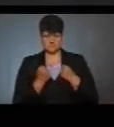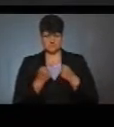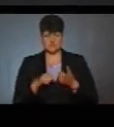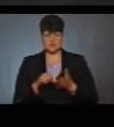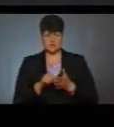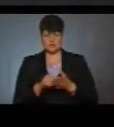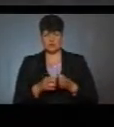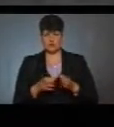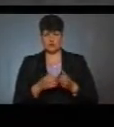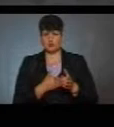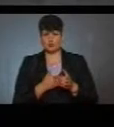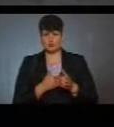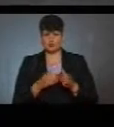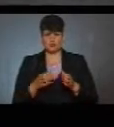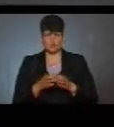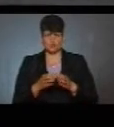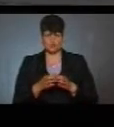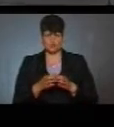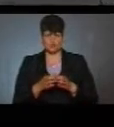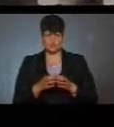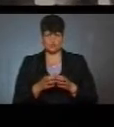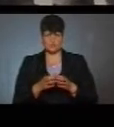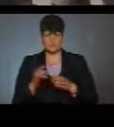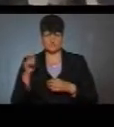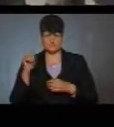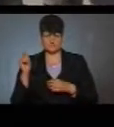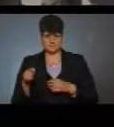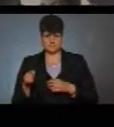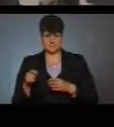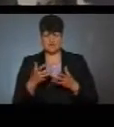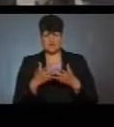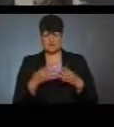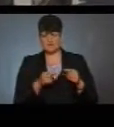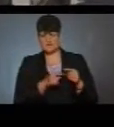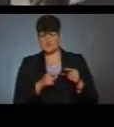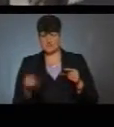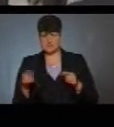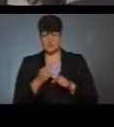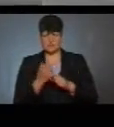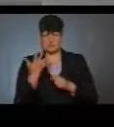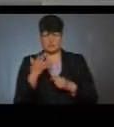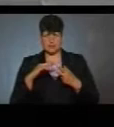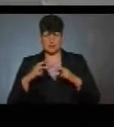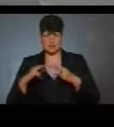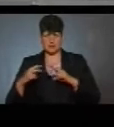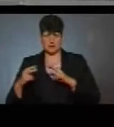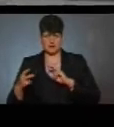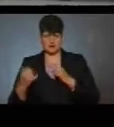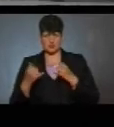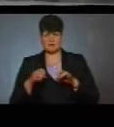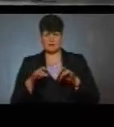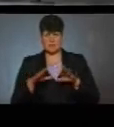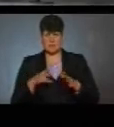членів добровольчого українського корпусу на фронт. Від весни ми вже зробили близько 5 ротацій. І сьогодні ми